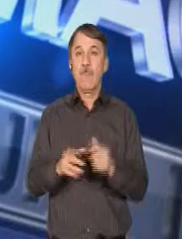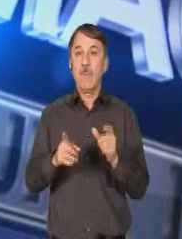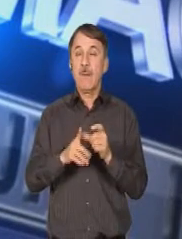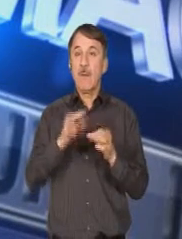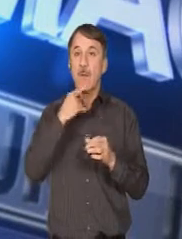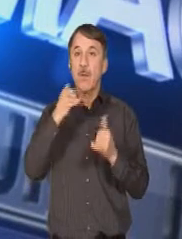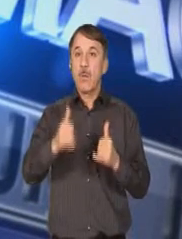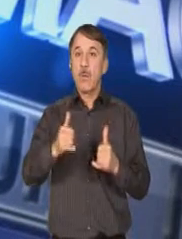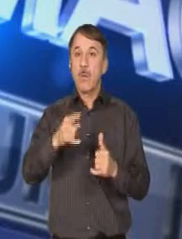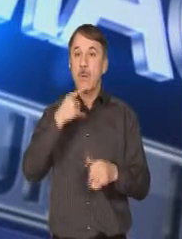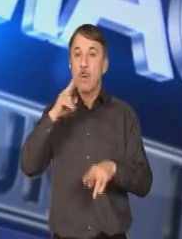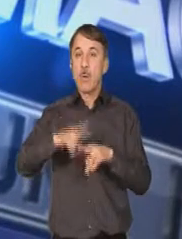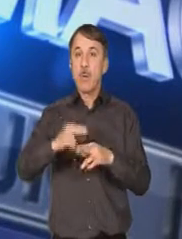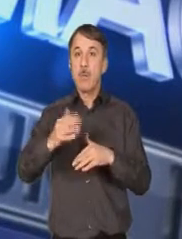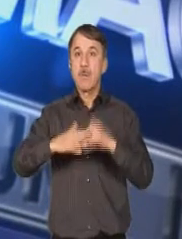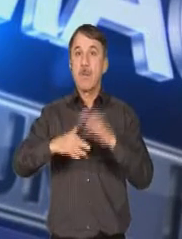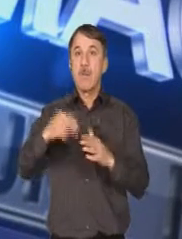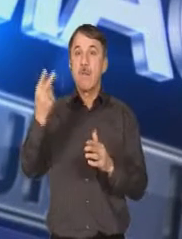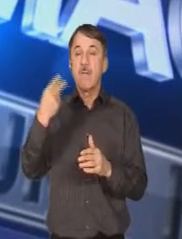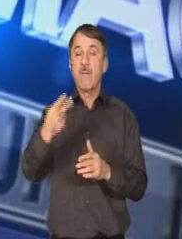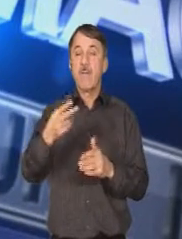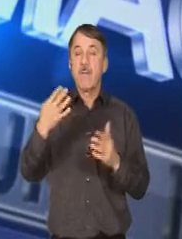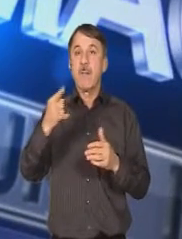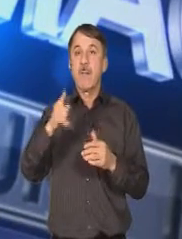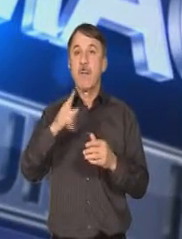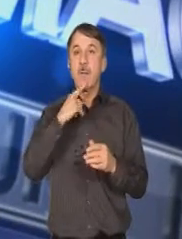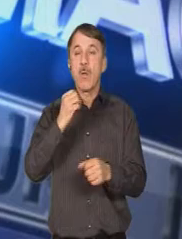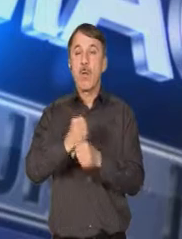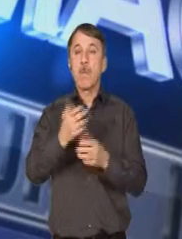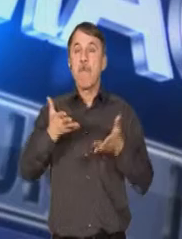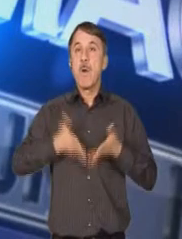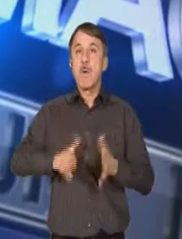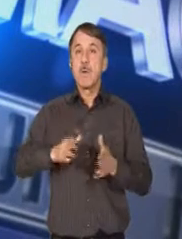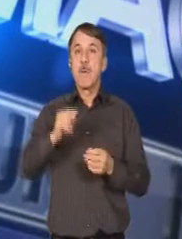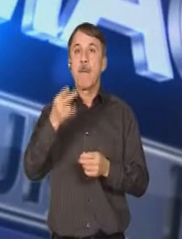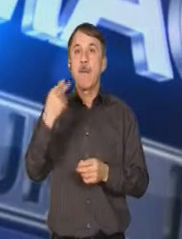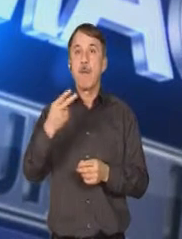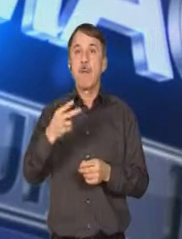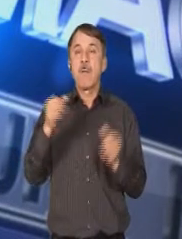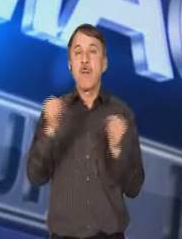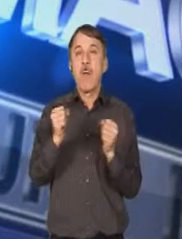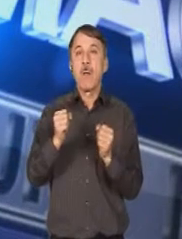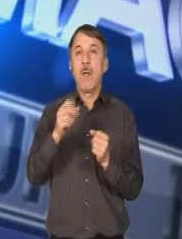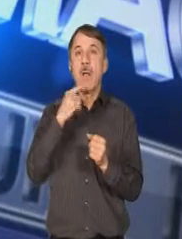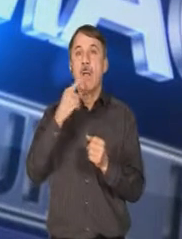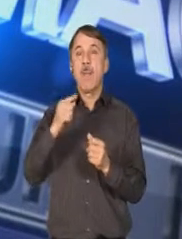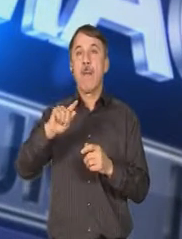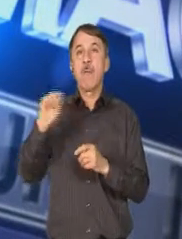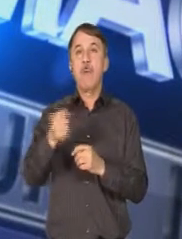Na bulevaru Cara Lazara biće sagrađeno 29 novih parking mesta. Radovi su počeli 20.